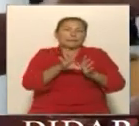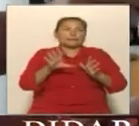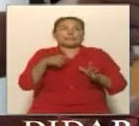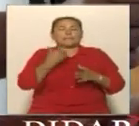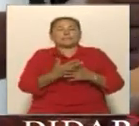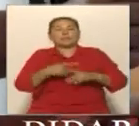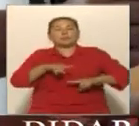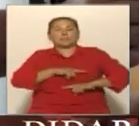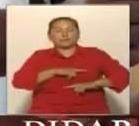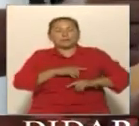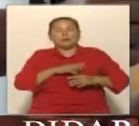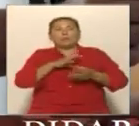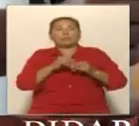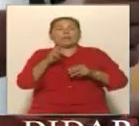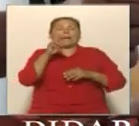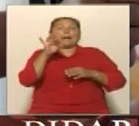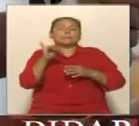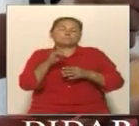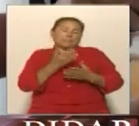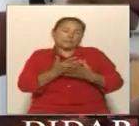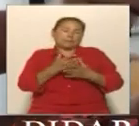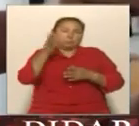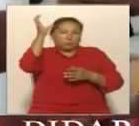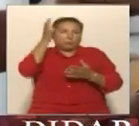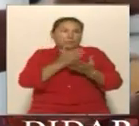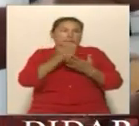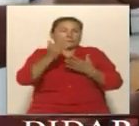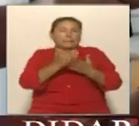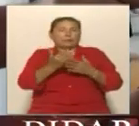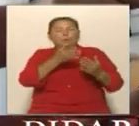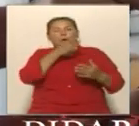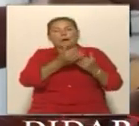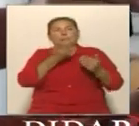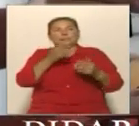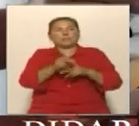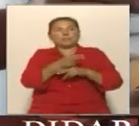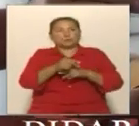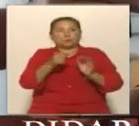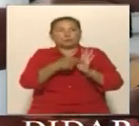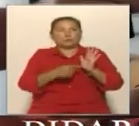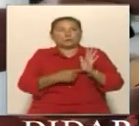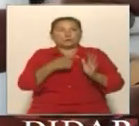жетік меңгерген. Кәсіби тәжірибесі мол мамандар мен профессорлар. Алдағы уақытта олар өз тәжірибесін бөліседі.